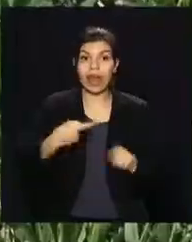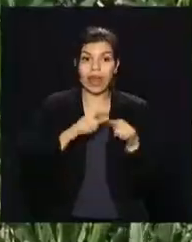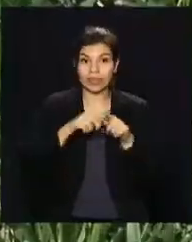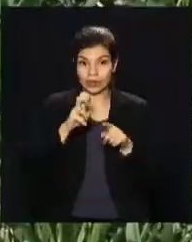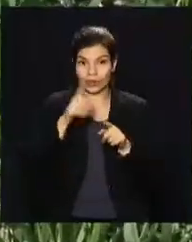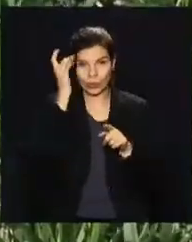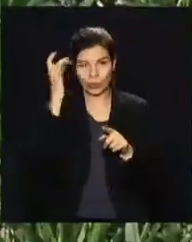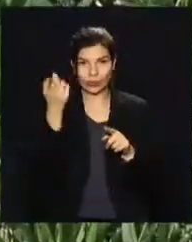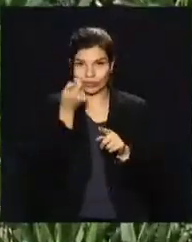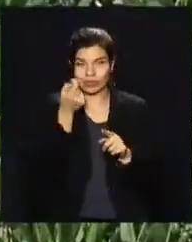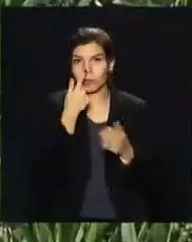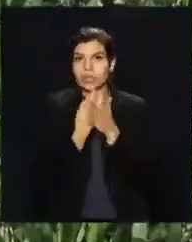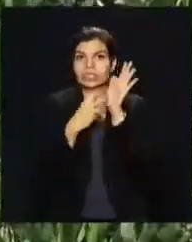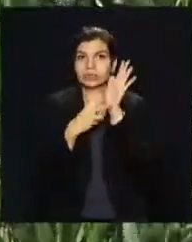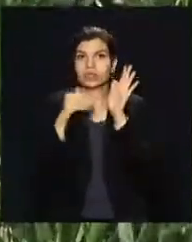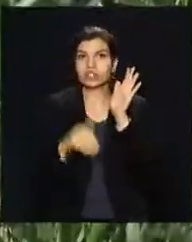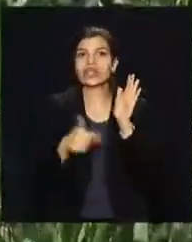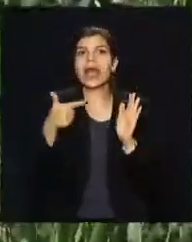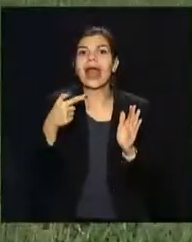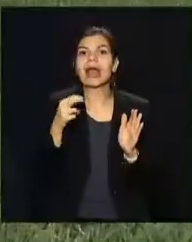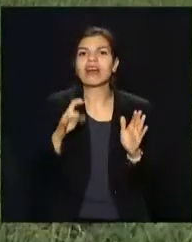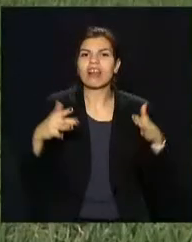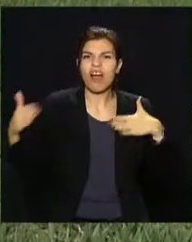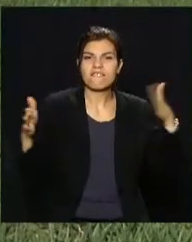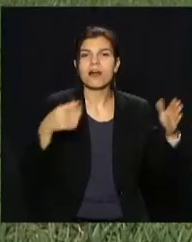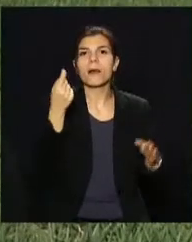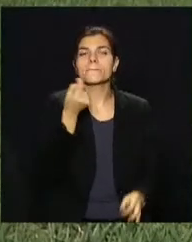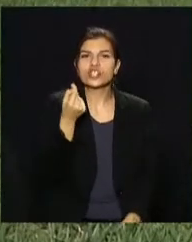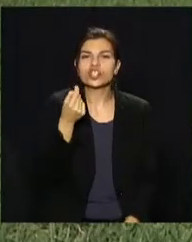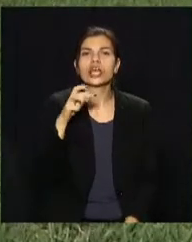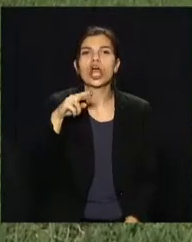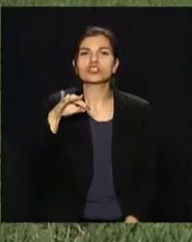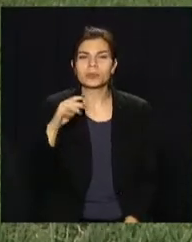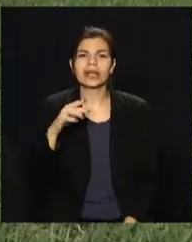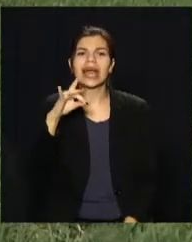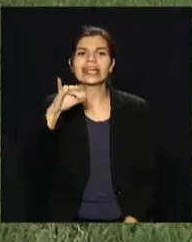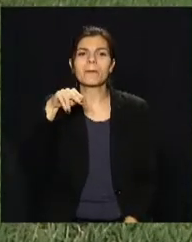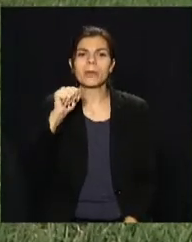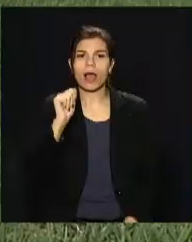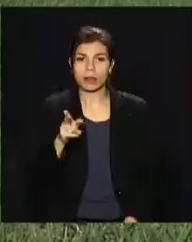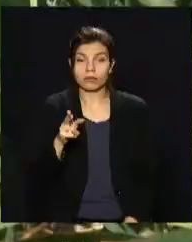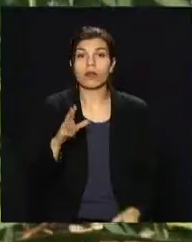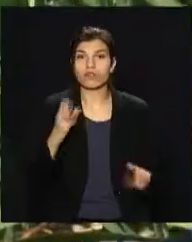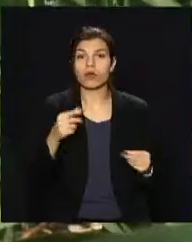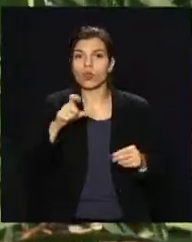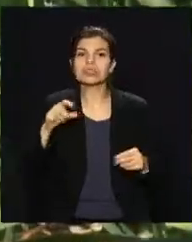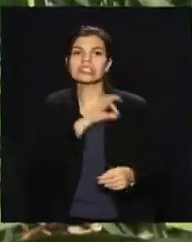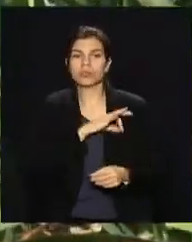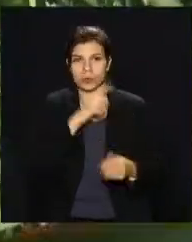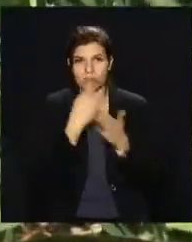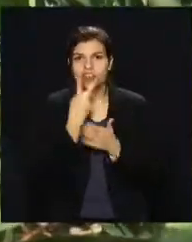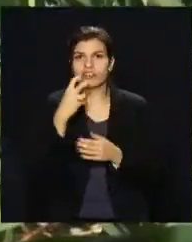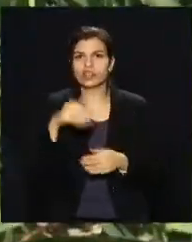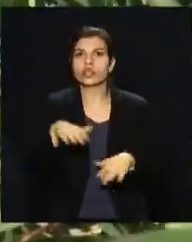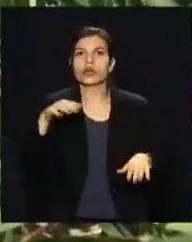культурами зайняли майже 700 тисяч гектарів. Посіяли пшеницю, ячмінь, жито та ріпак. Загалом аграрії використали понад 200